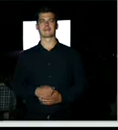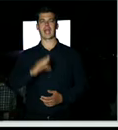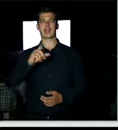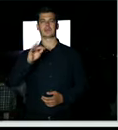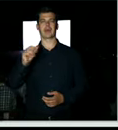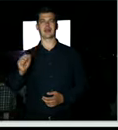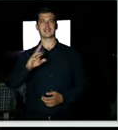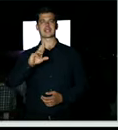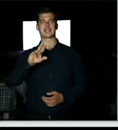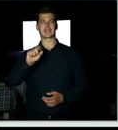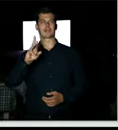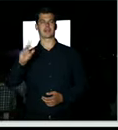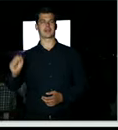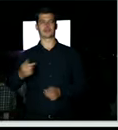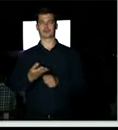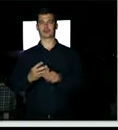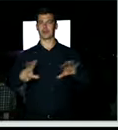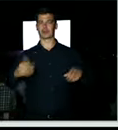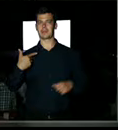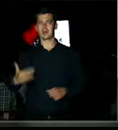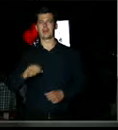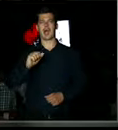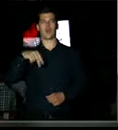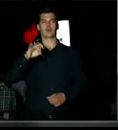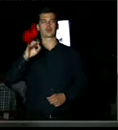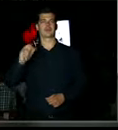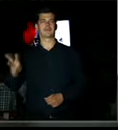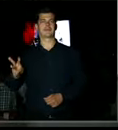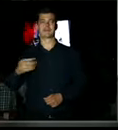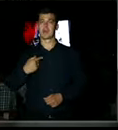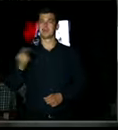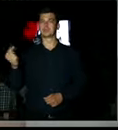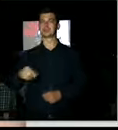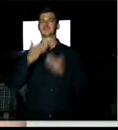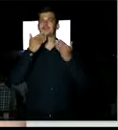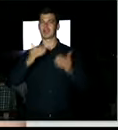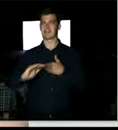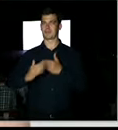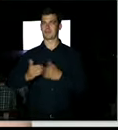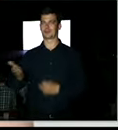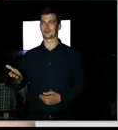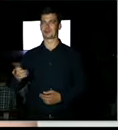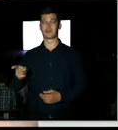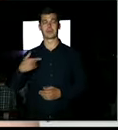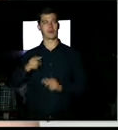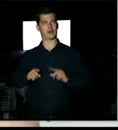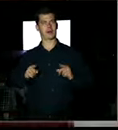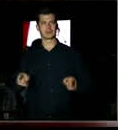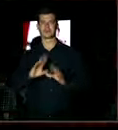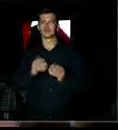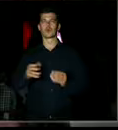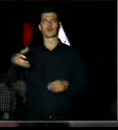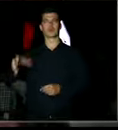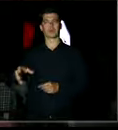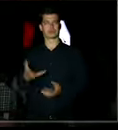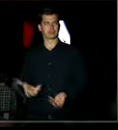Elżbieta Zarzecka, lat 48, Augustów. Jestem tutaj dzięki memu mężowi, który zorganizował grupę